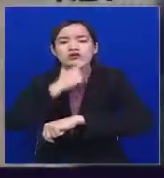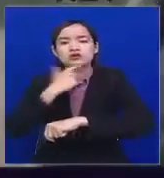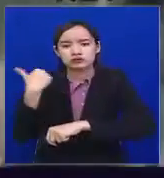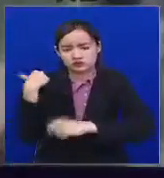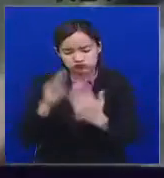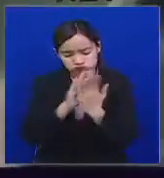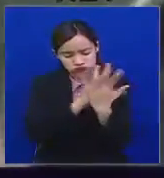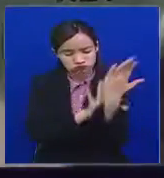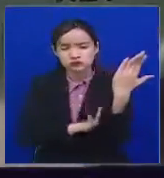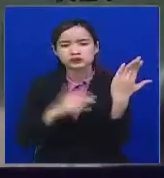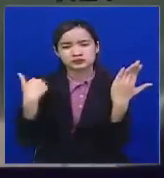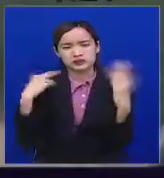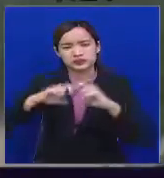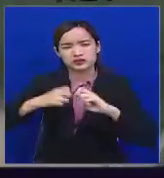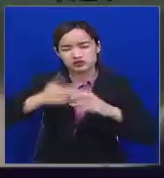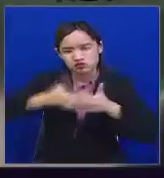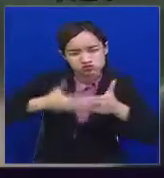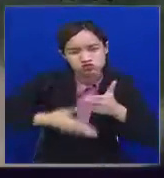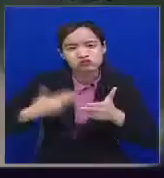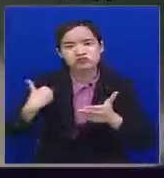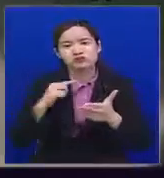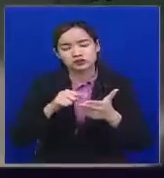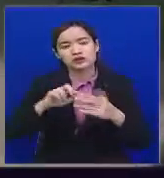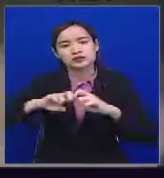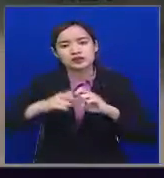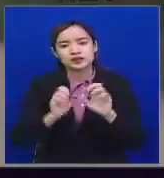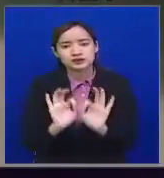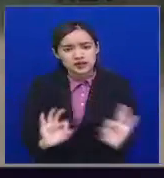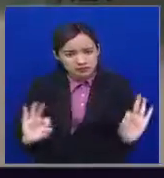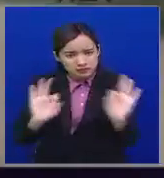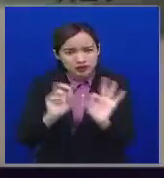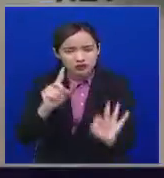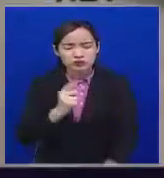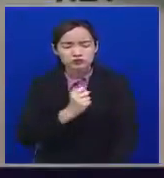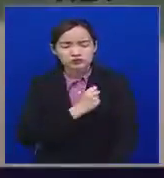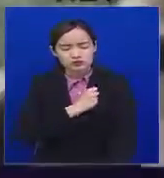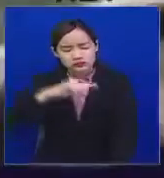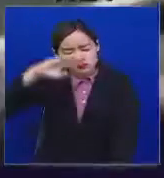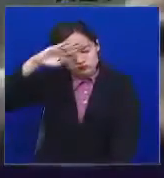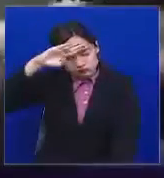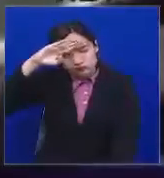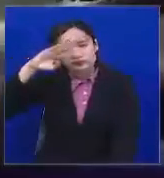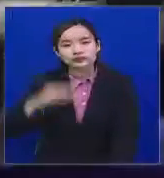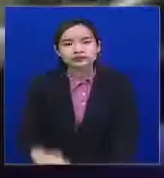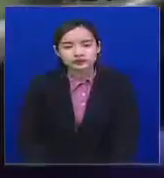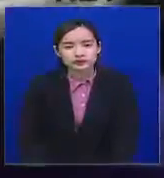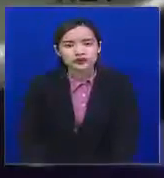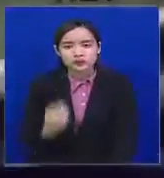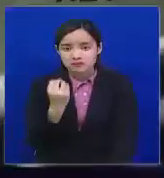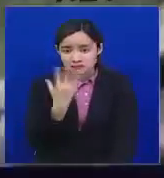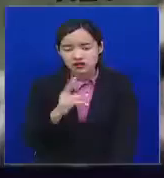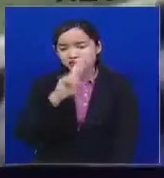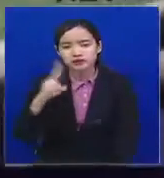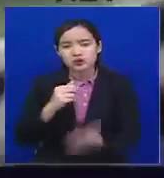ทยซึ่งนั่นกลายเป็นปัญหาสำคัญทำให้พวกเขาต้องทนทุกข์จากอาการเจ็บป่วยหลายคนจึงเลือกใช้ยาเสพ